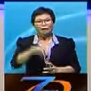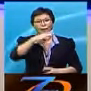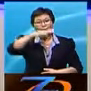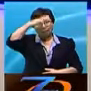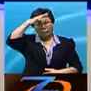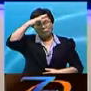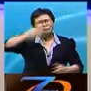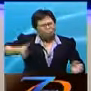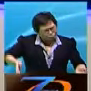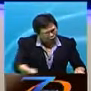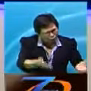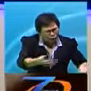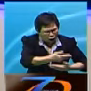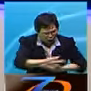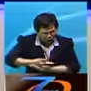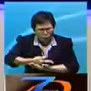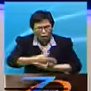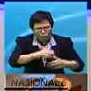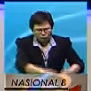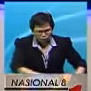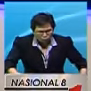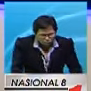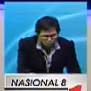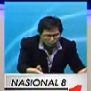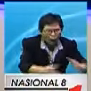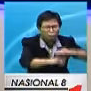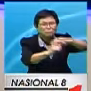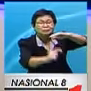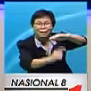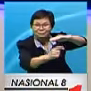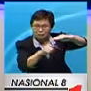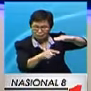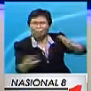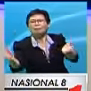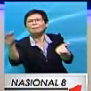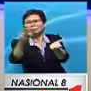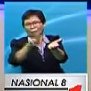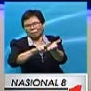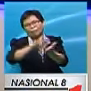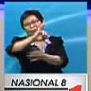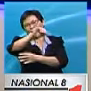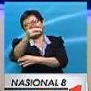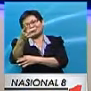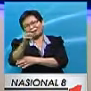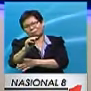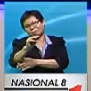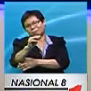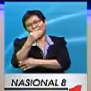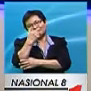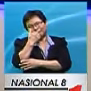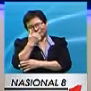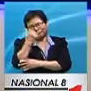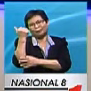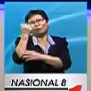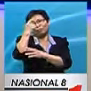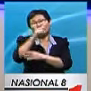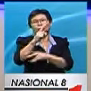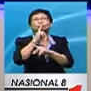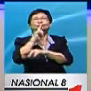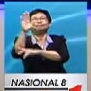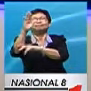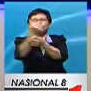Ibu bapa digalak menghantar anak-anak ke Taman Asuhan Kanak-Kanak Taska yang berdaftar dengan Jabatan Kebajikan Masyarakat JKM bagi